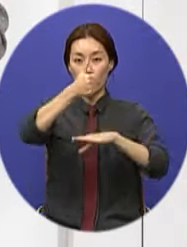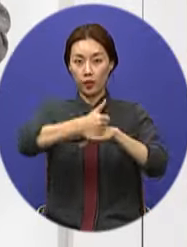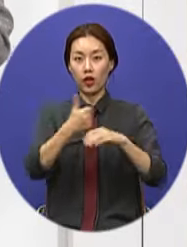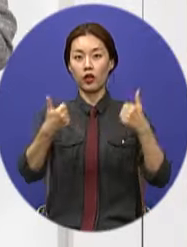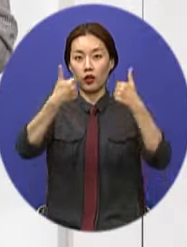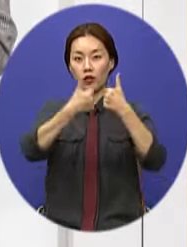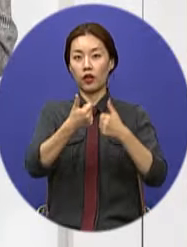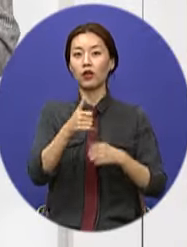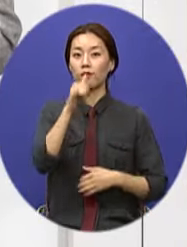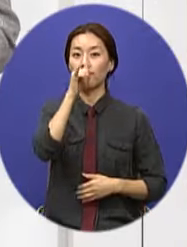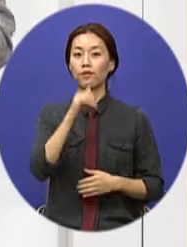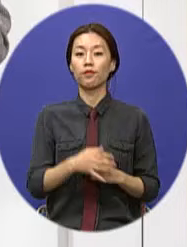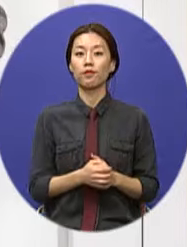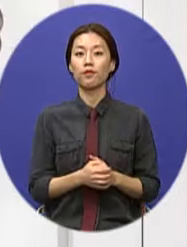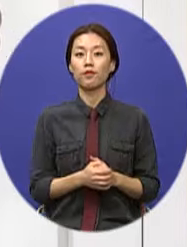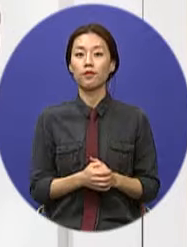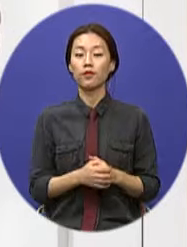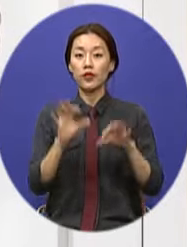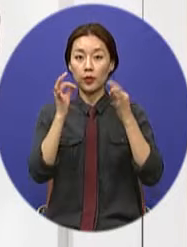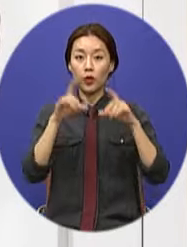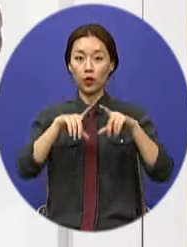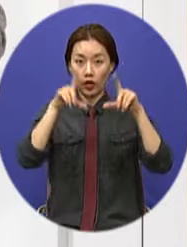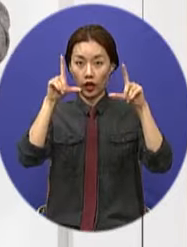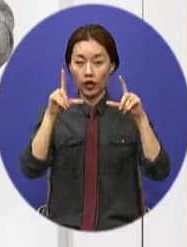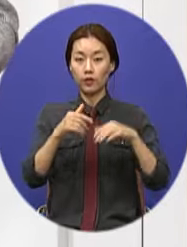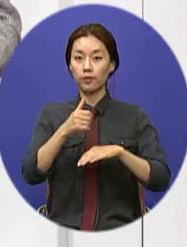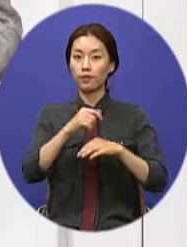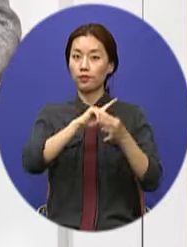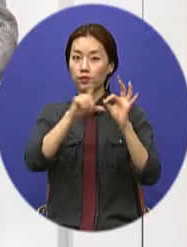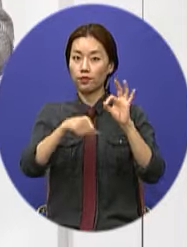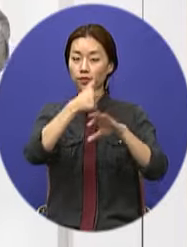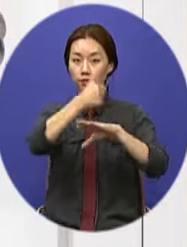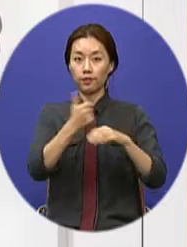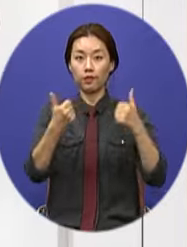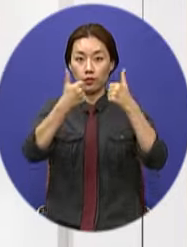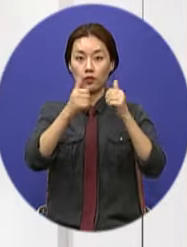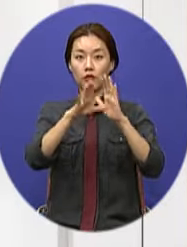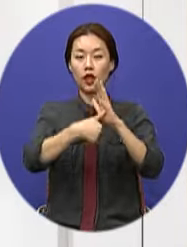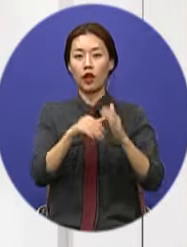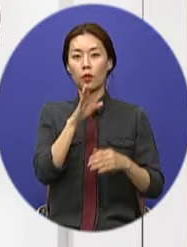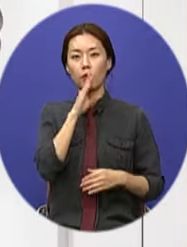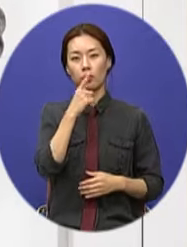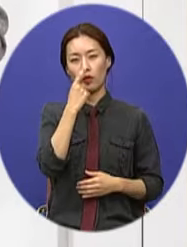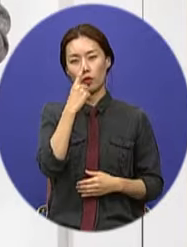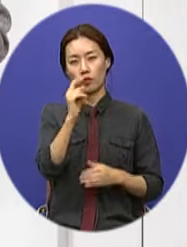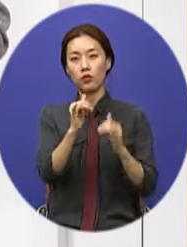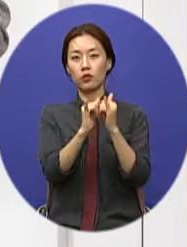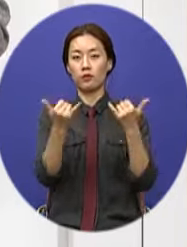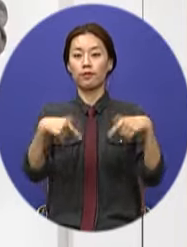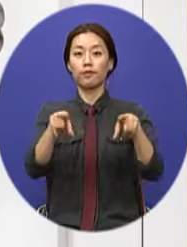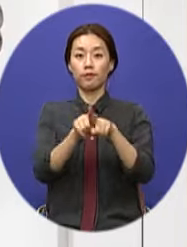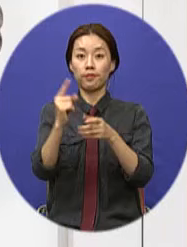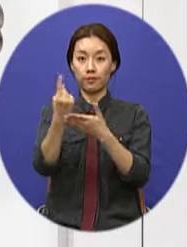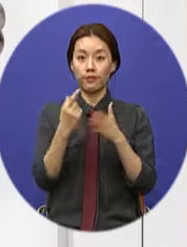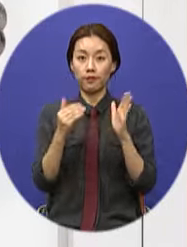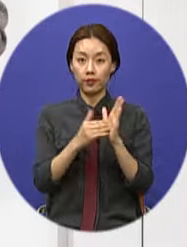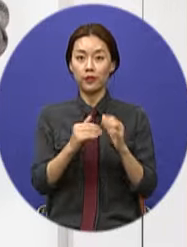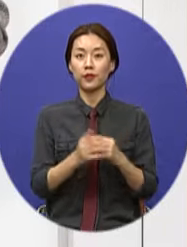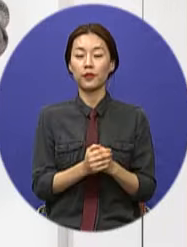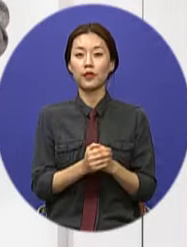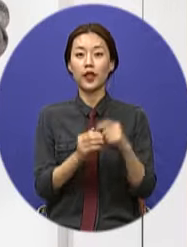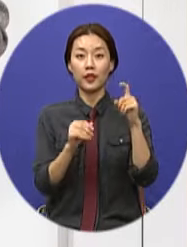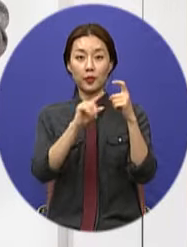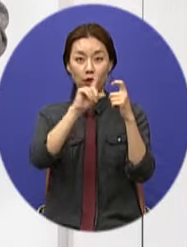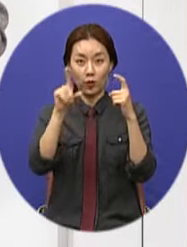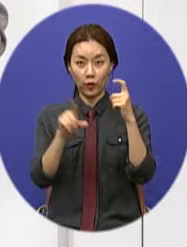결산이 있었습니다. 네, 그렇죠. 네, 금요일날 진행이 되었는데 네. 너무나 멋진 분들이 함께 해주셨어요. 자,